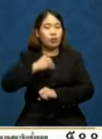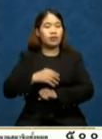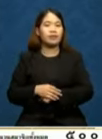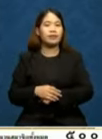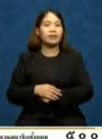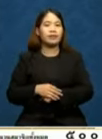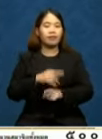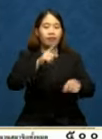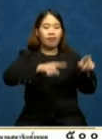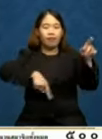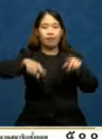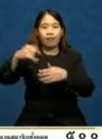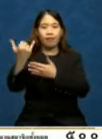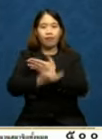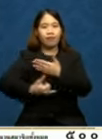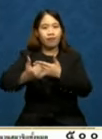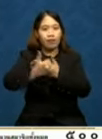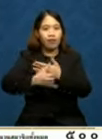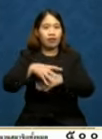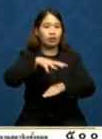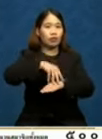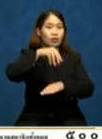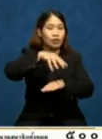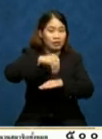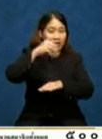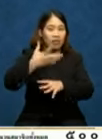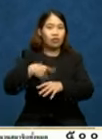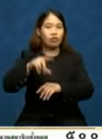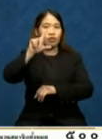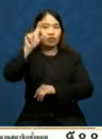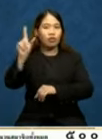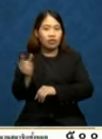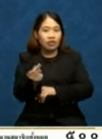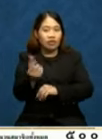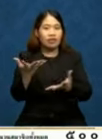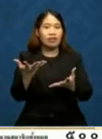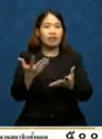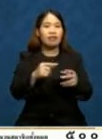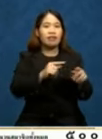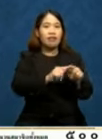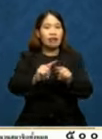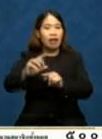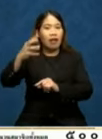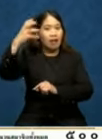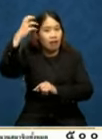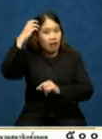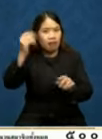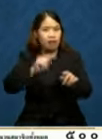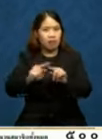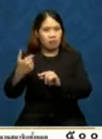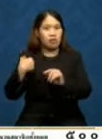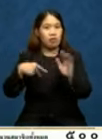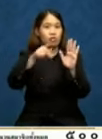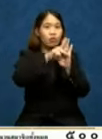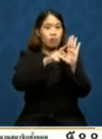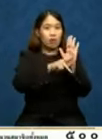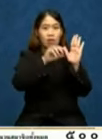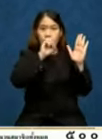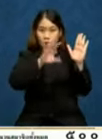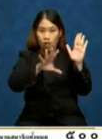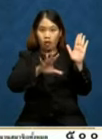ในหลายประเทศนะคะสวีเดนตุรกีสกอตแลนด์นะคะแคนาดาลาวหรือ66ประเทศทั่วโลกมีการออกกฎหมายห้ามตีเด็ก